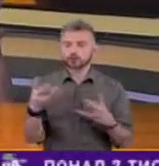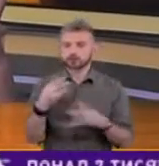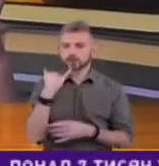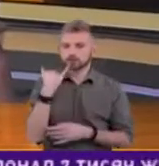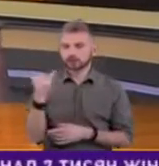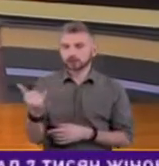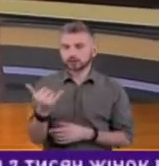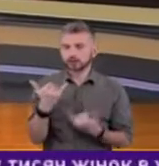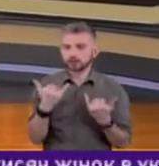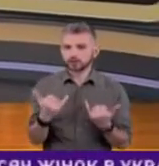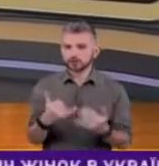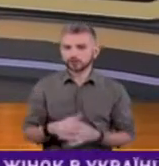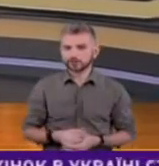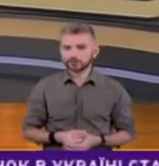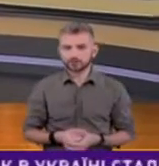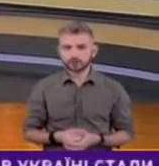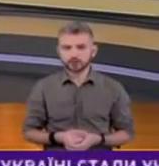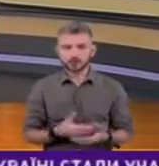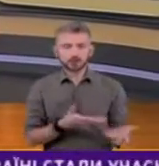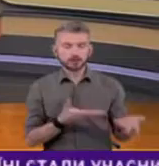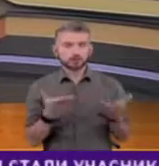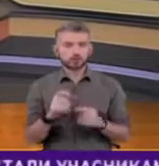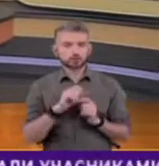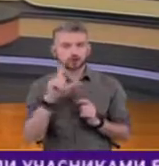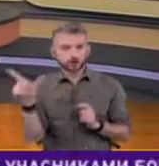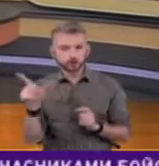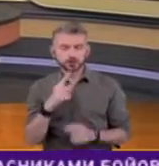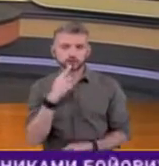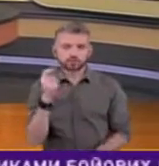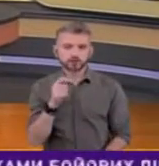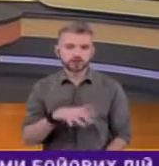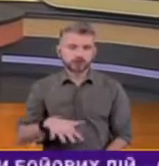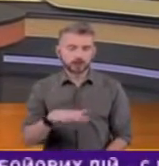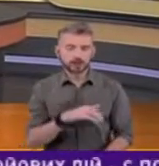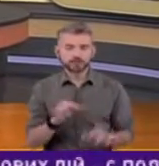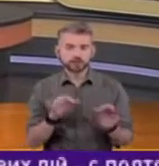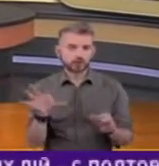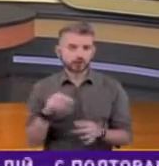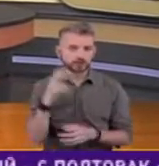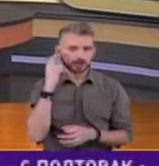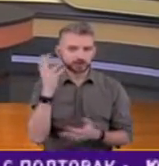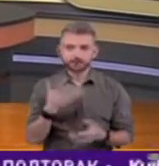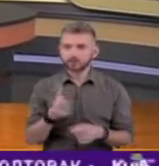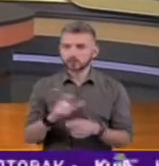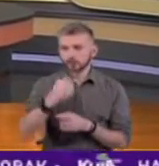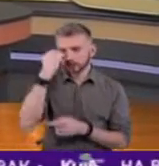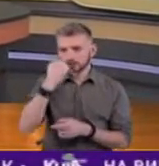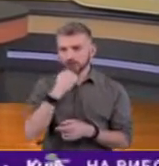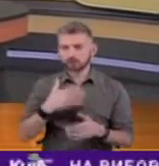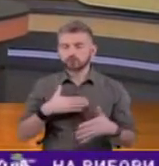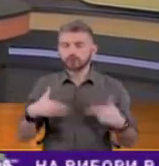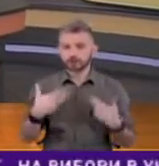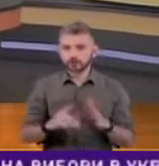найактивніше долучатися сьогодні до нашої розмови. Запрошую Райдужний, запрошую Воскресенку, ну і, звичайно, весь Київ. Так, дуже дякую. Моє вітання.